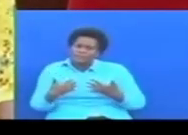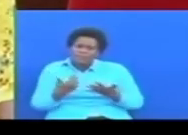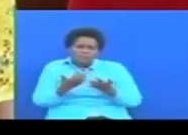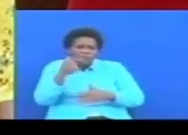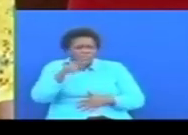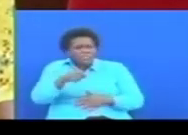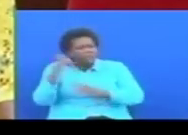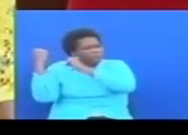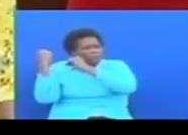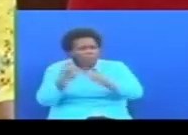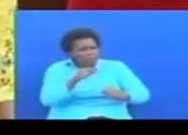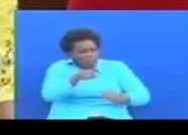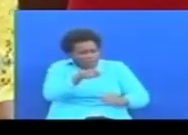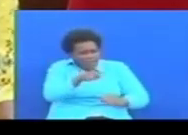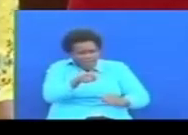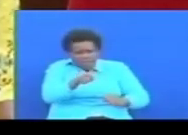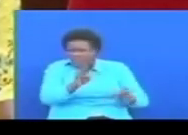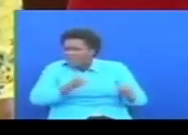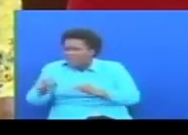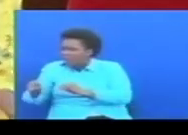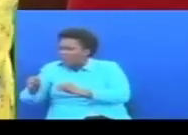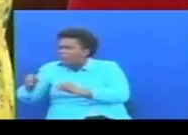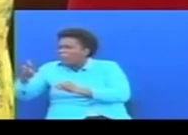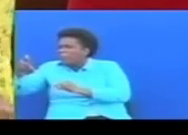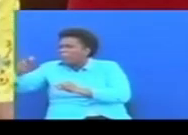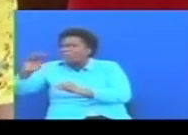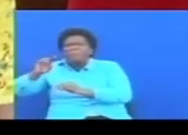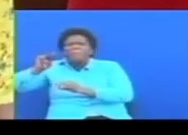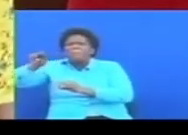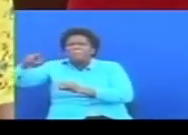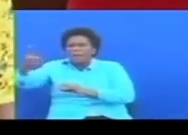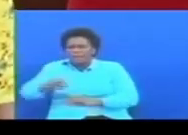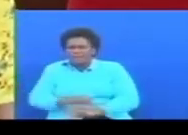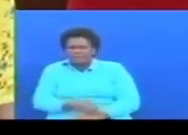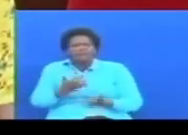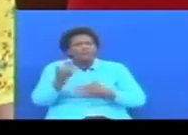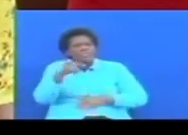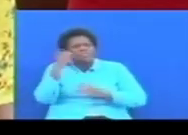kukiua? Swala langu la pili, je,